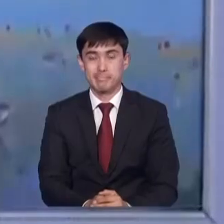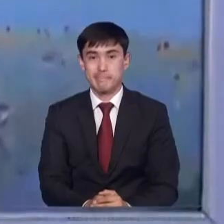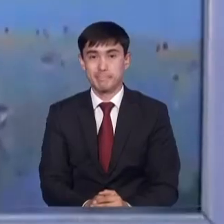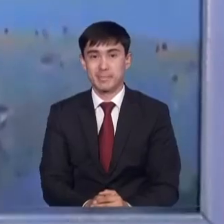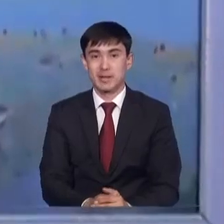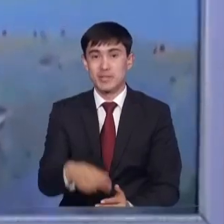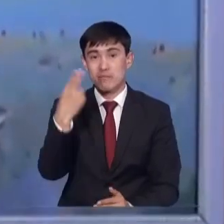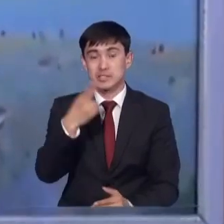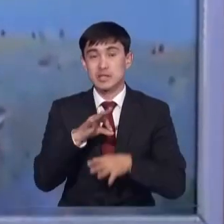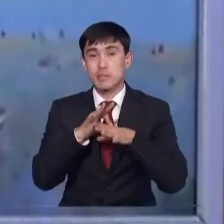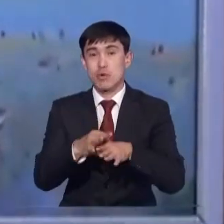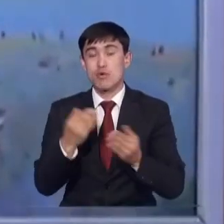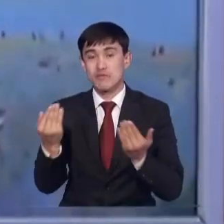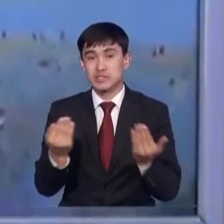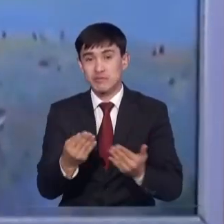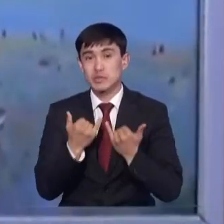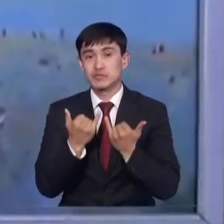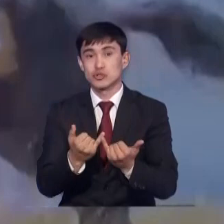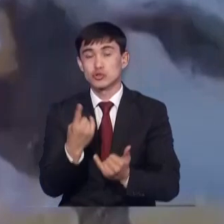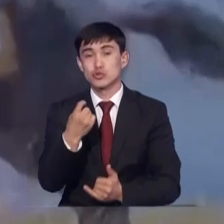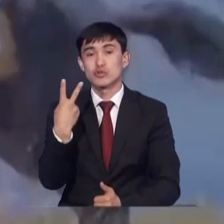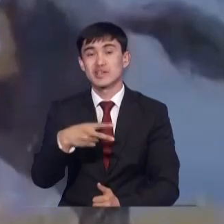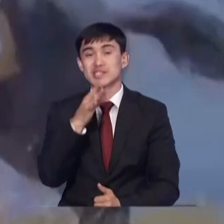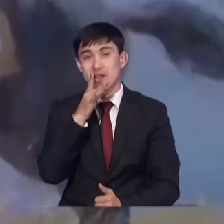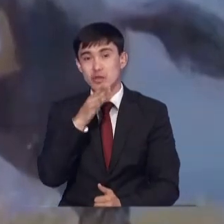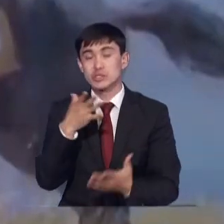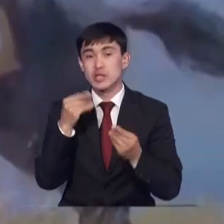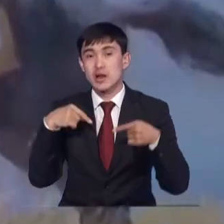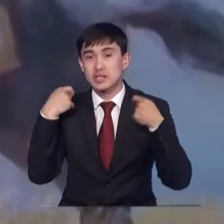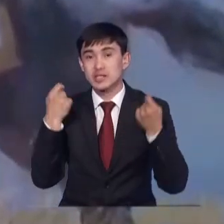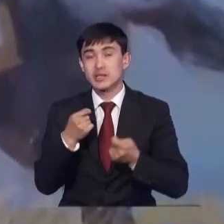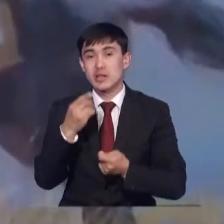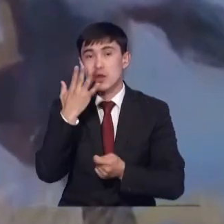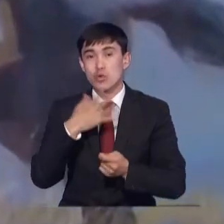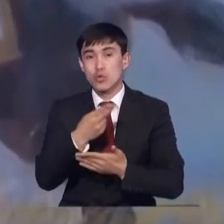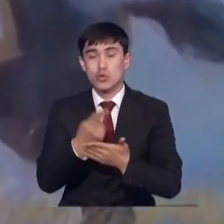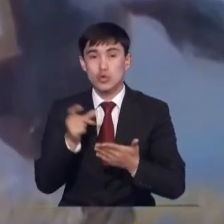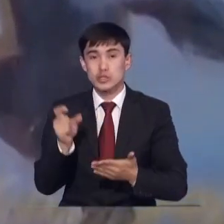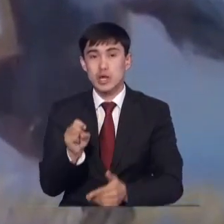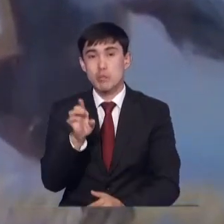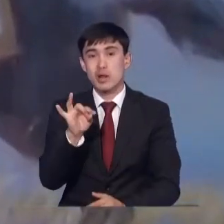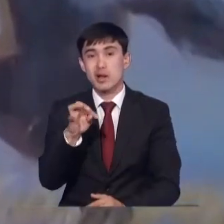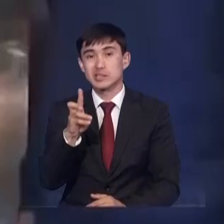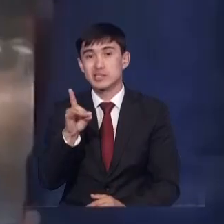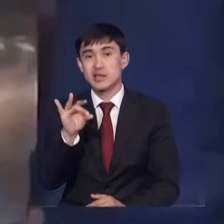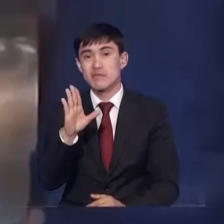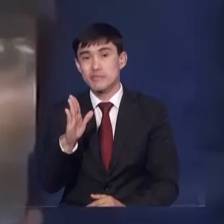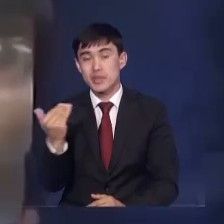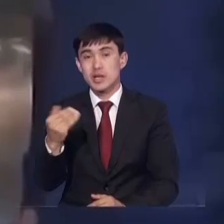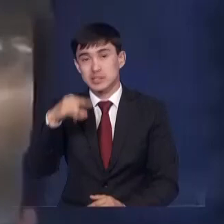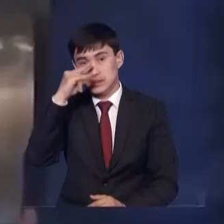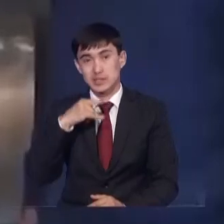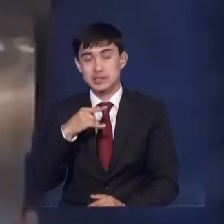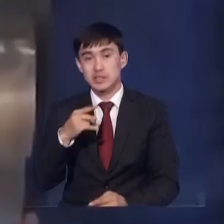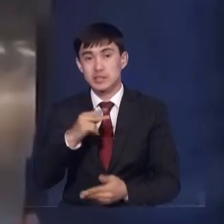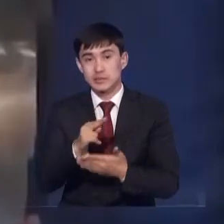в Астане проходит выставка посвященная летию со дня рождения народного художника абылхан костеева казахстанские